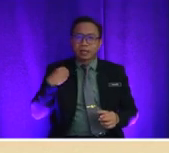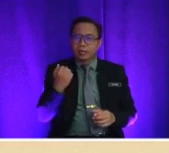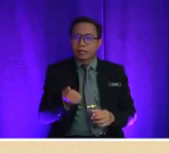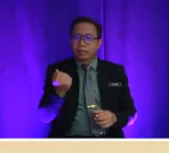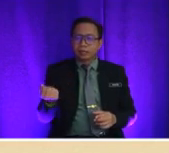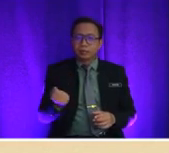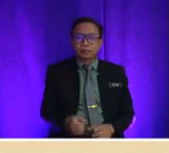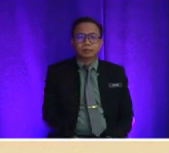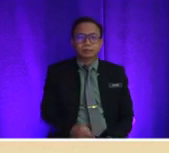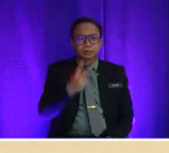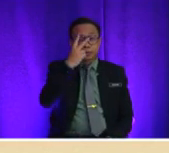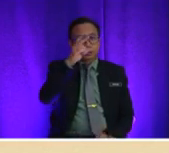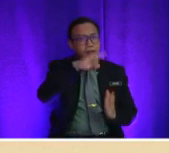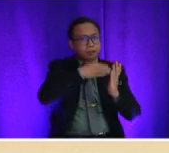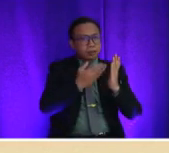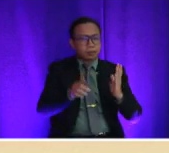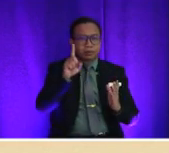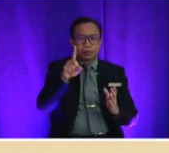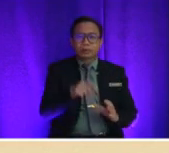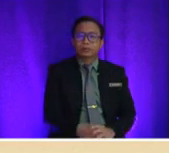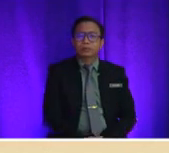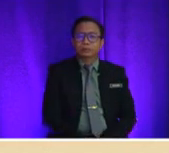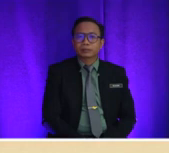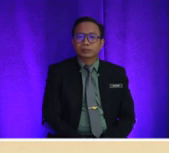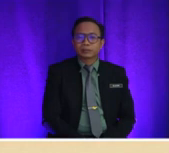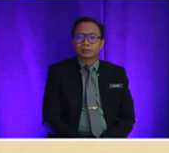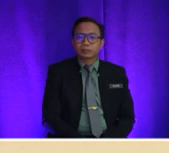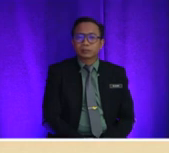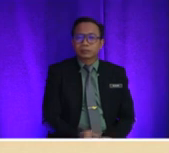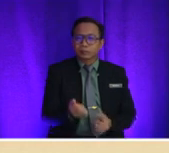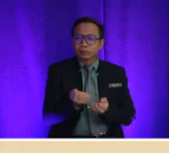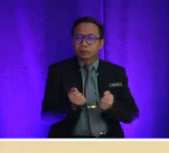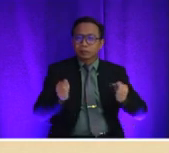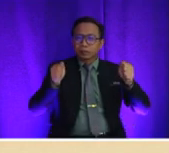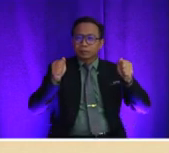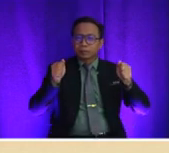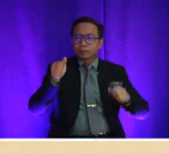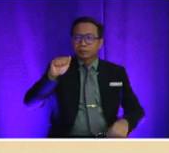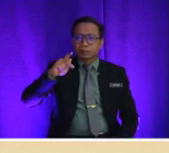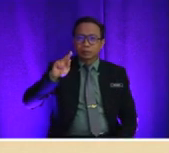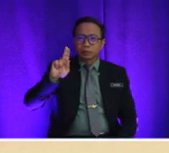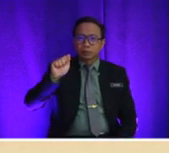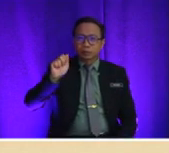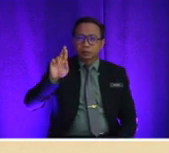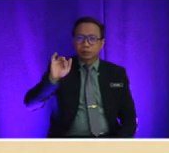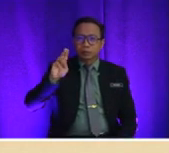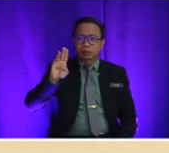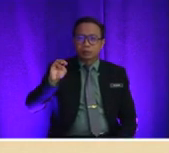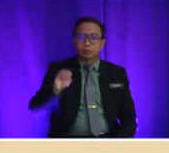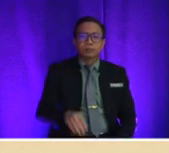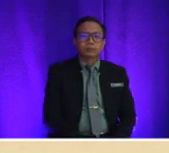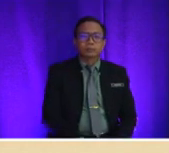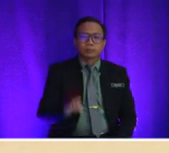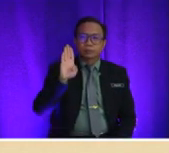kita tengok pada jadwal 1 Oke jadwal satu ekstrem agak-agak ekstrim ini ada